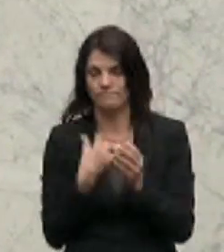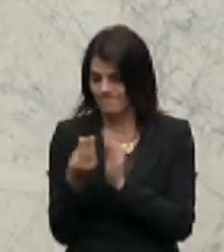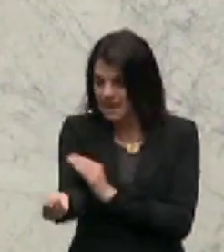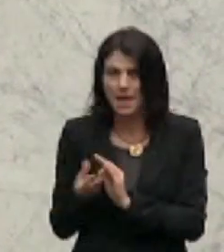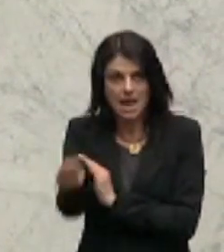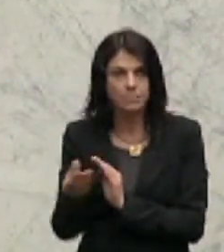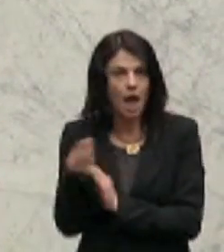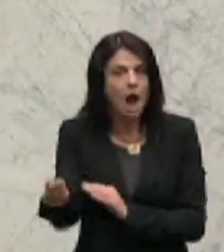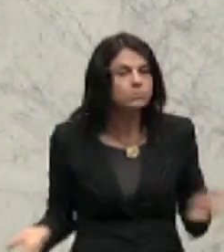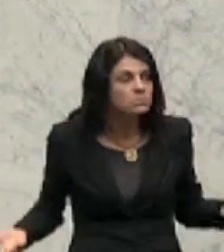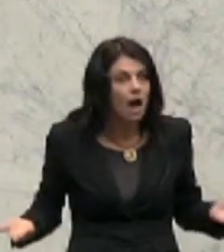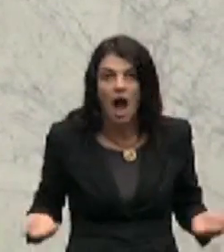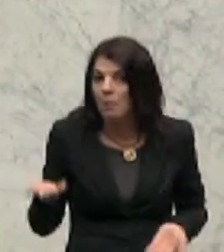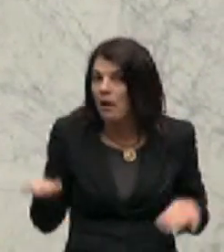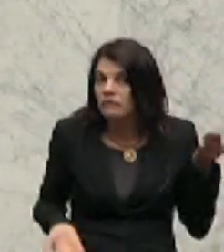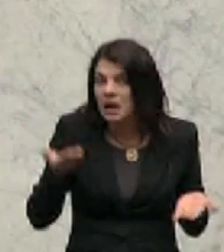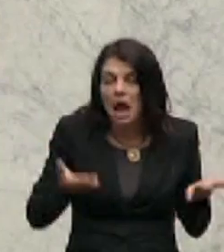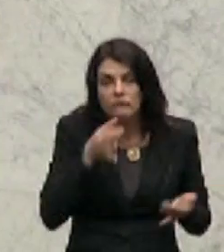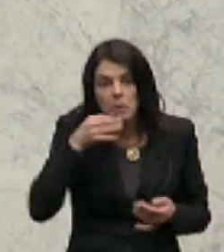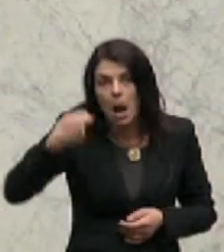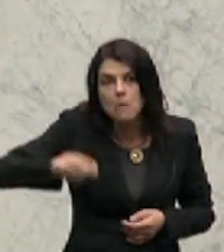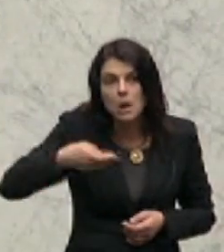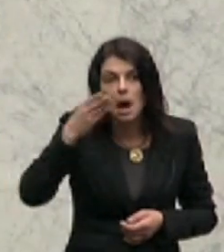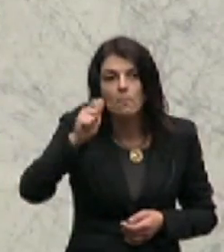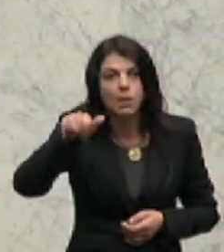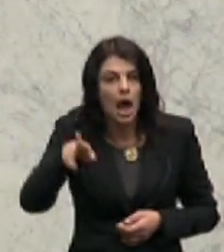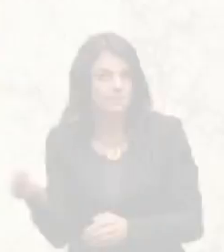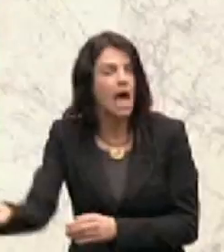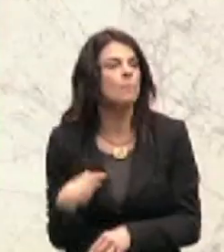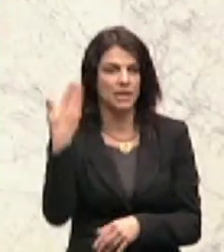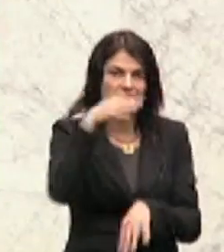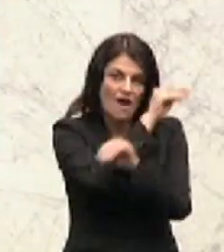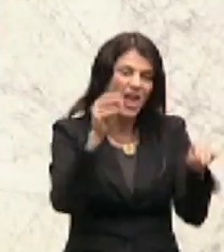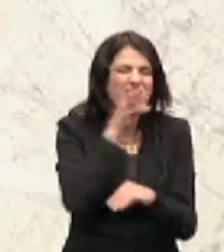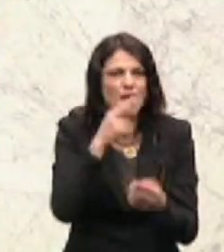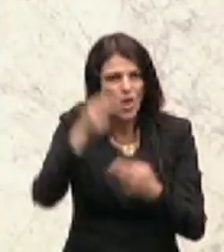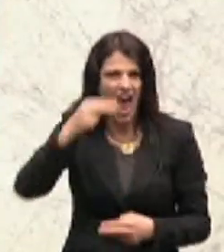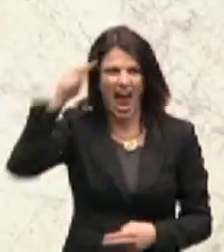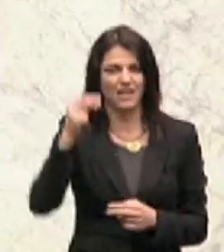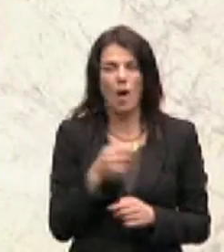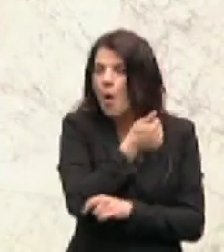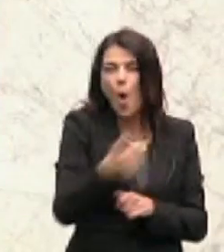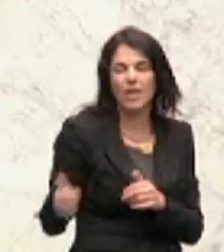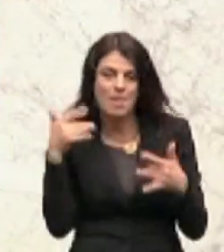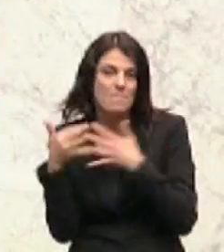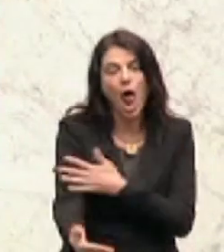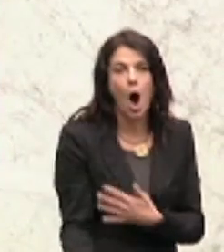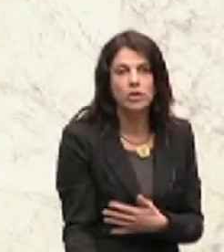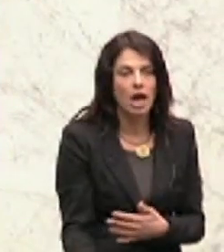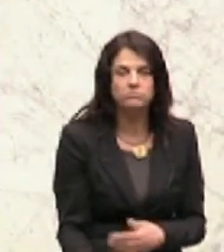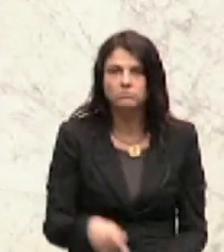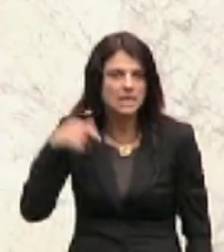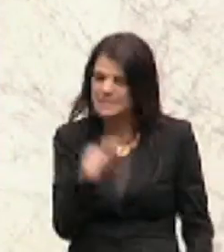das hat sich wahrscheinlich die Abgeordnete Bayer nicht angesehen. Hunderte Millionen, da ist es